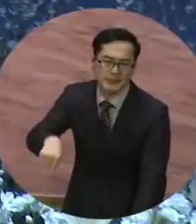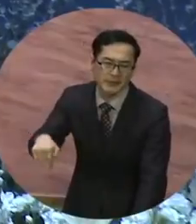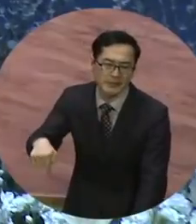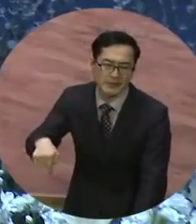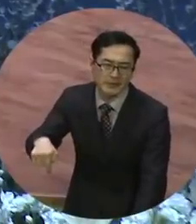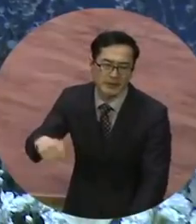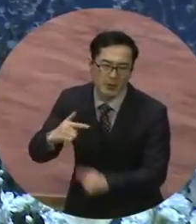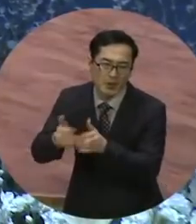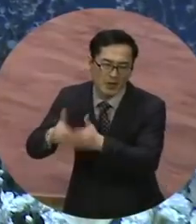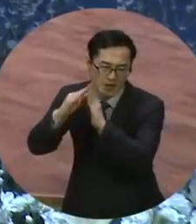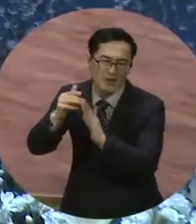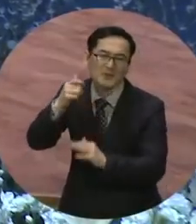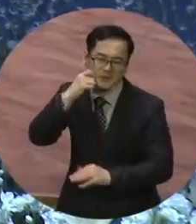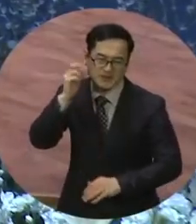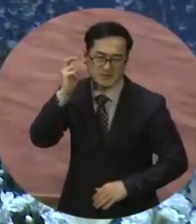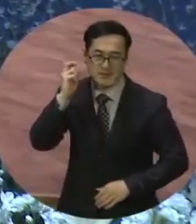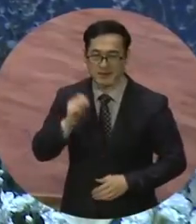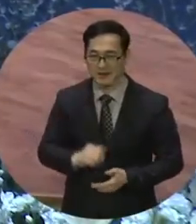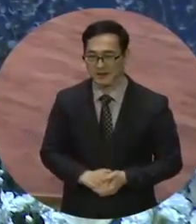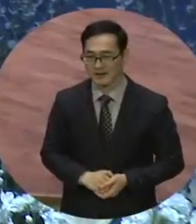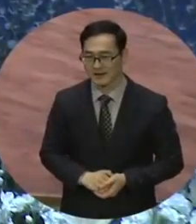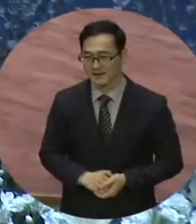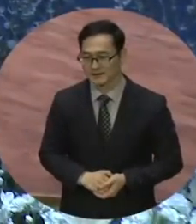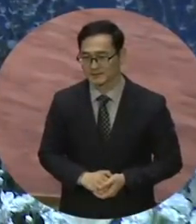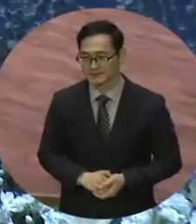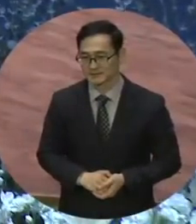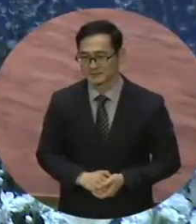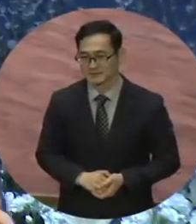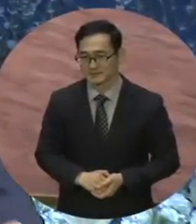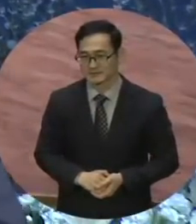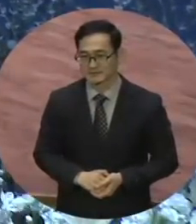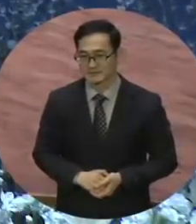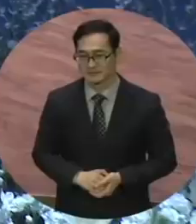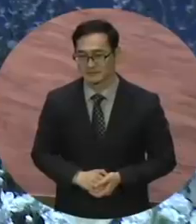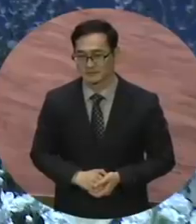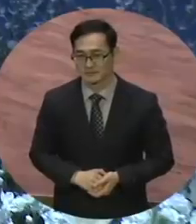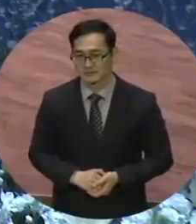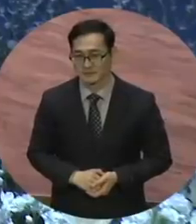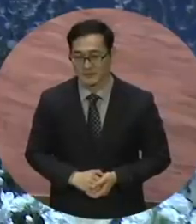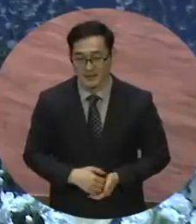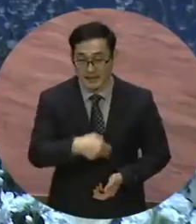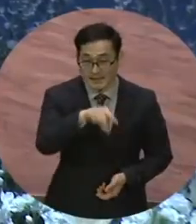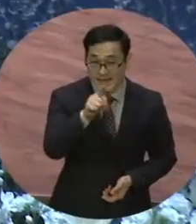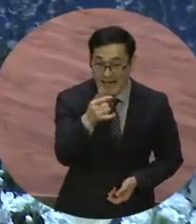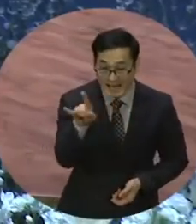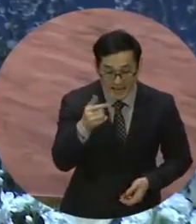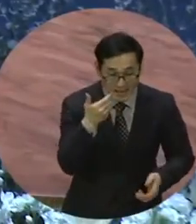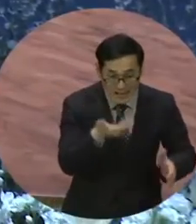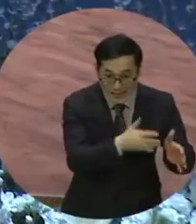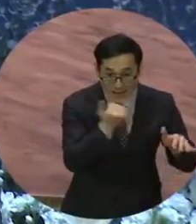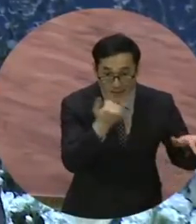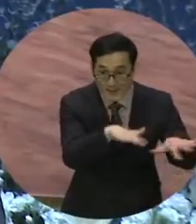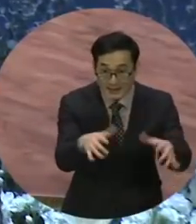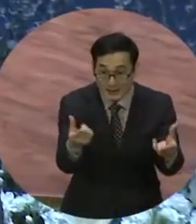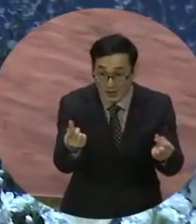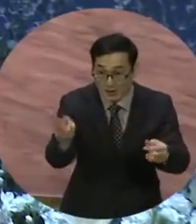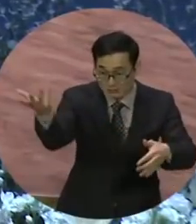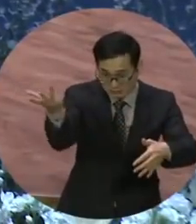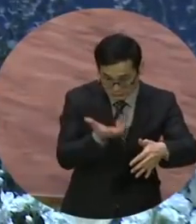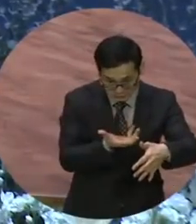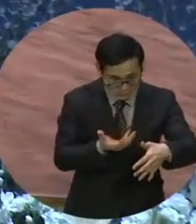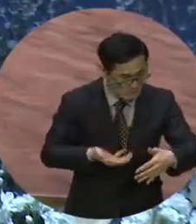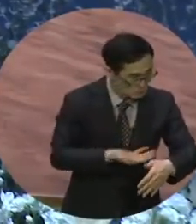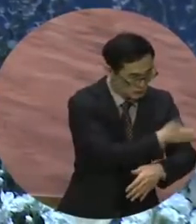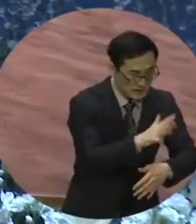그냥 사회바다처럼 조용히 가지고 있다가 다 썩어버려. 계시록 3장 14절로